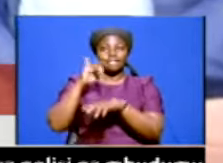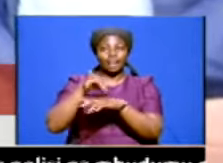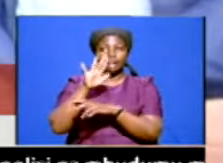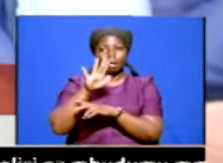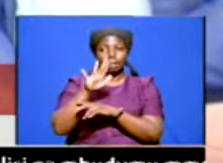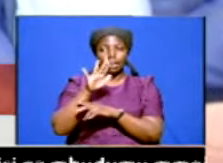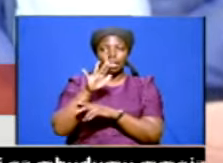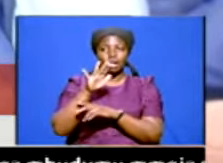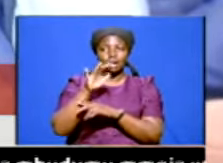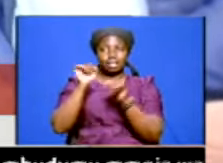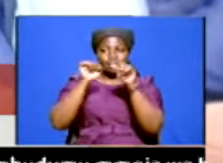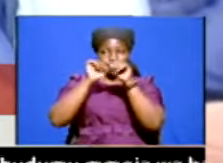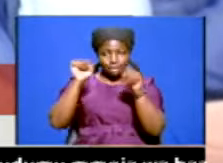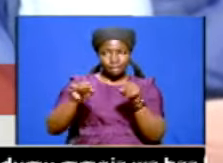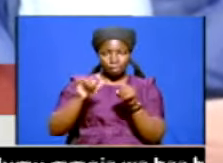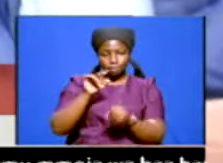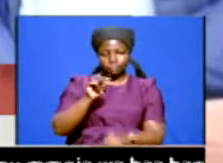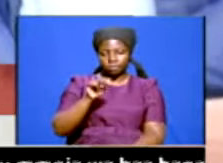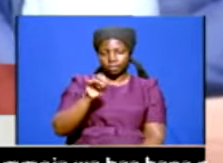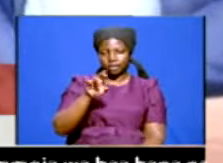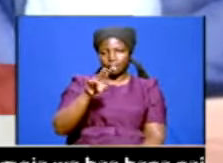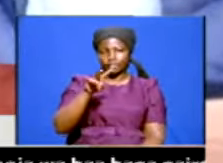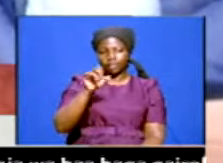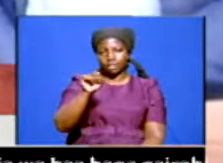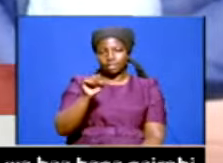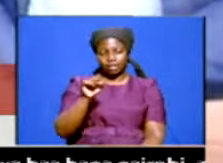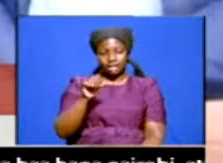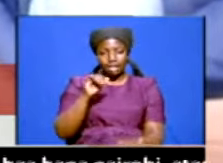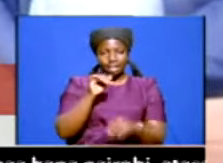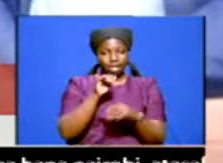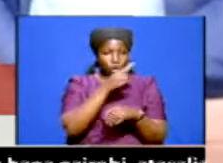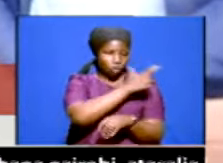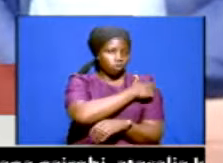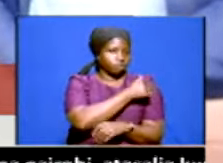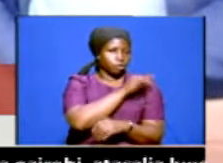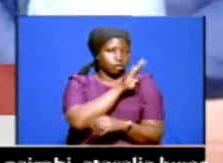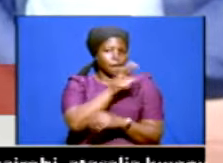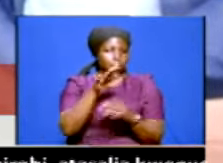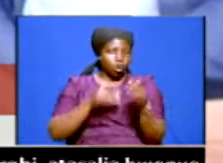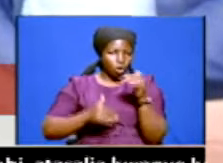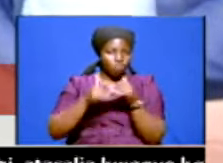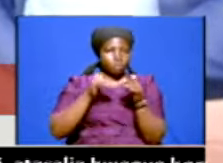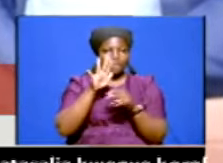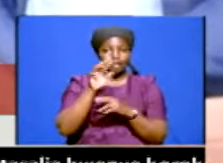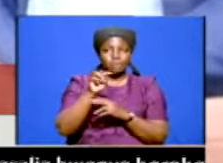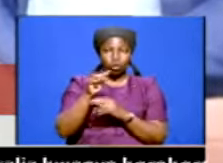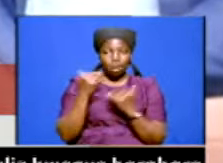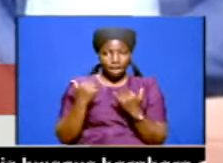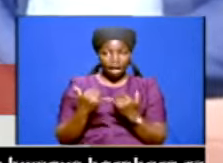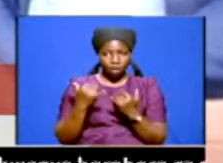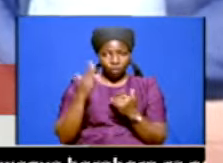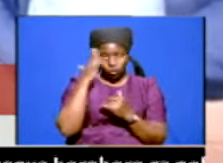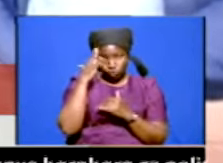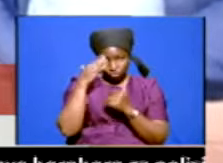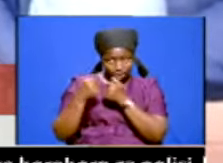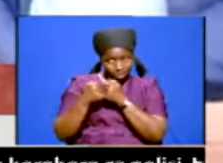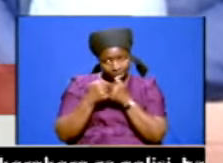to 5 million shillings now. You know the challenges which are facing